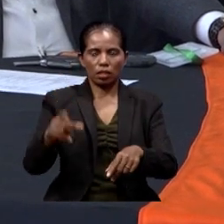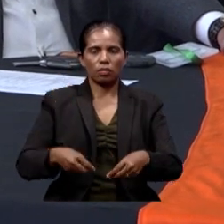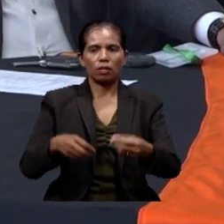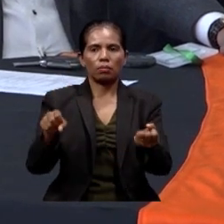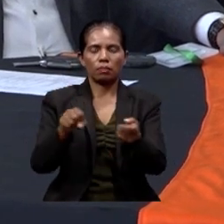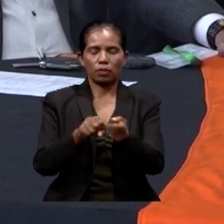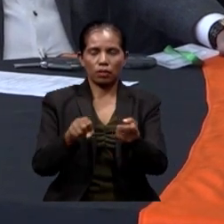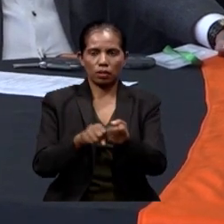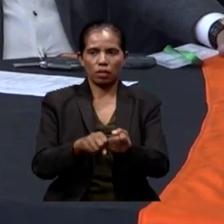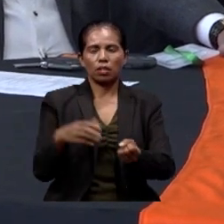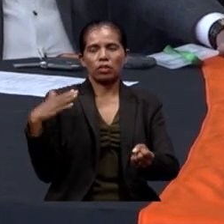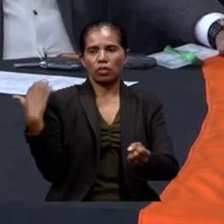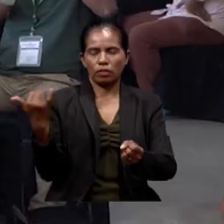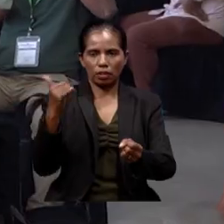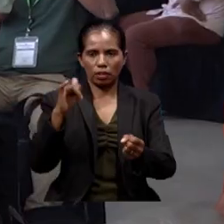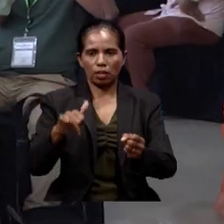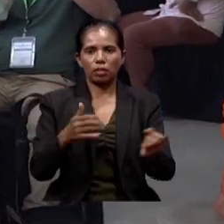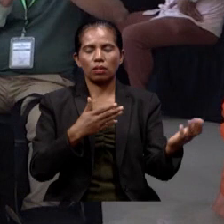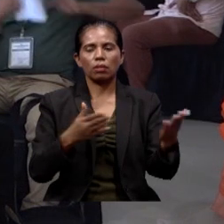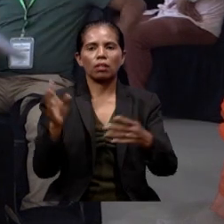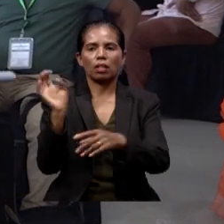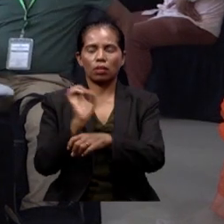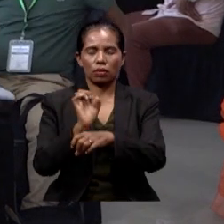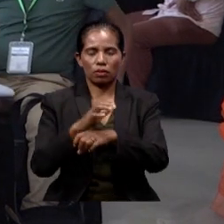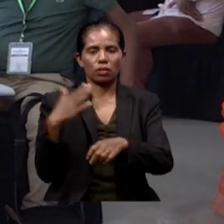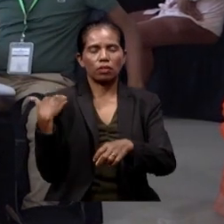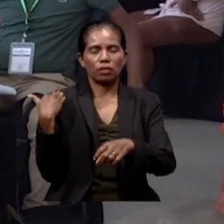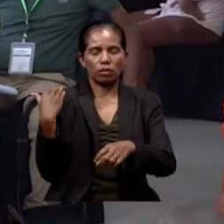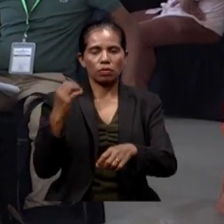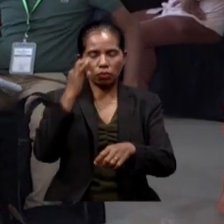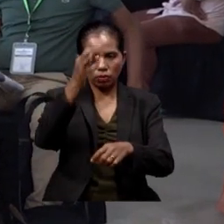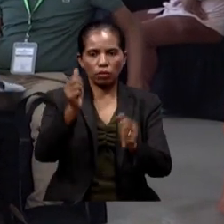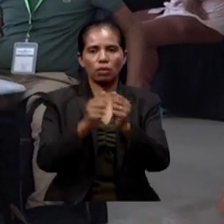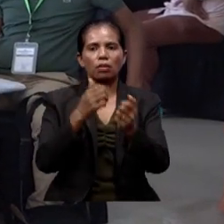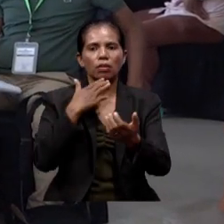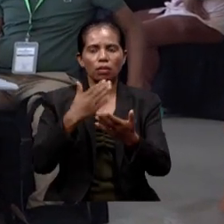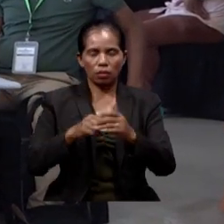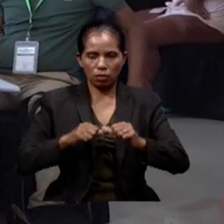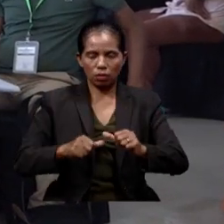oportunidade ba Empresário Jovem Sira, a tu lori economia ba futuro rodiak, liu-liu, continua ide